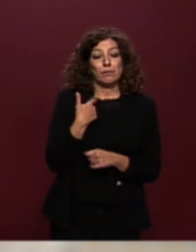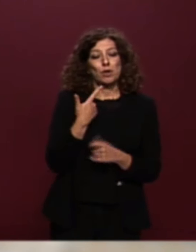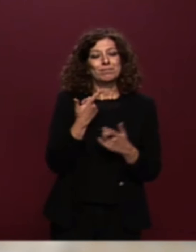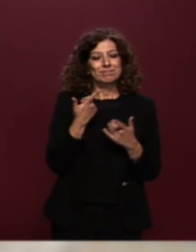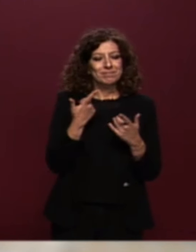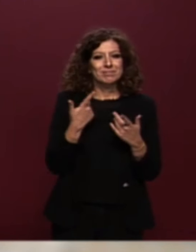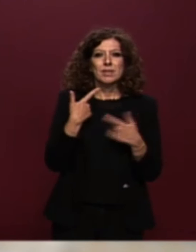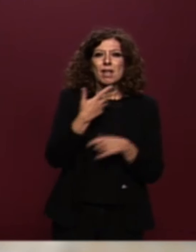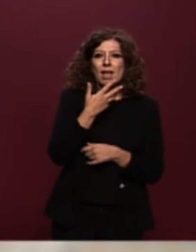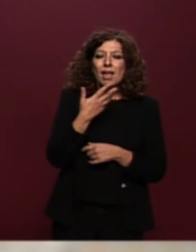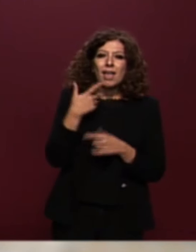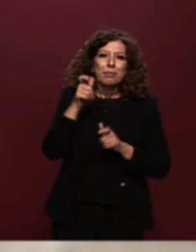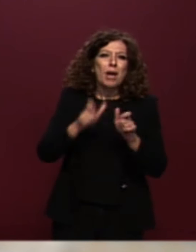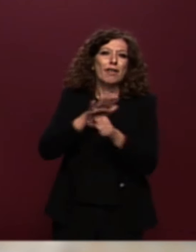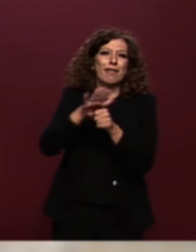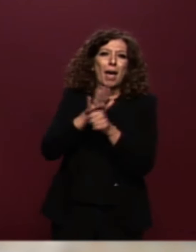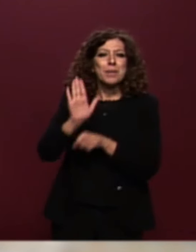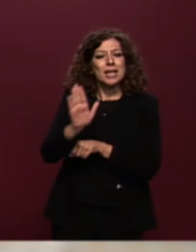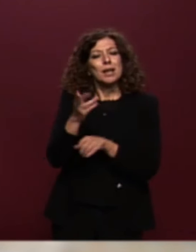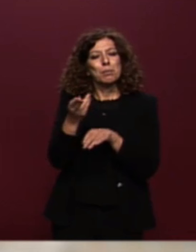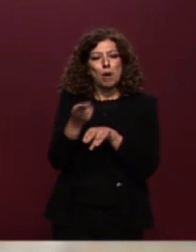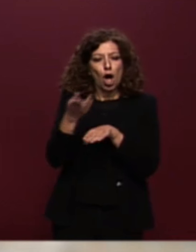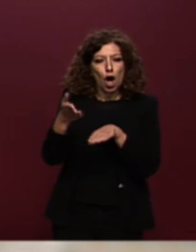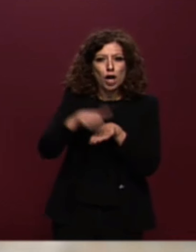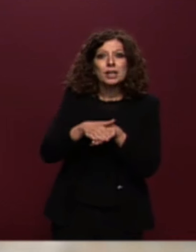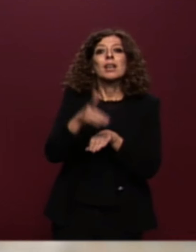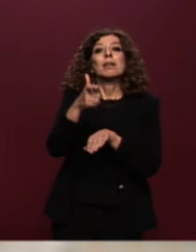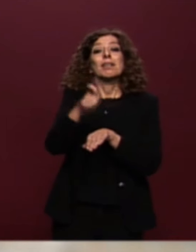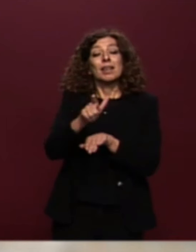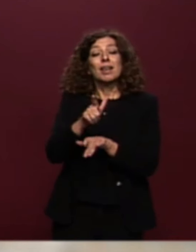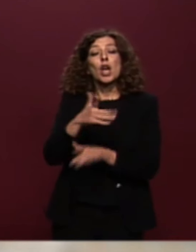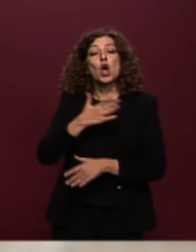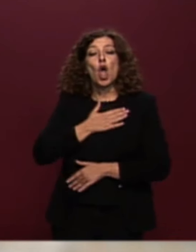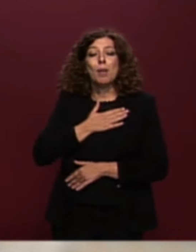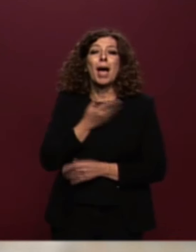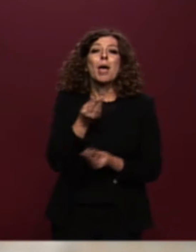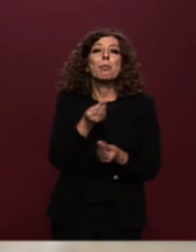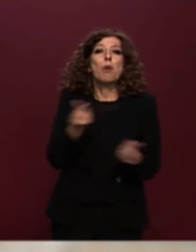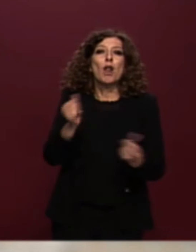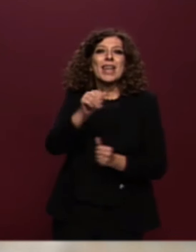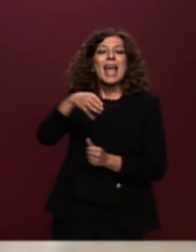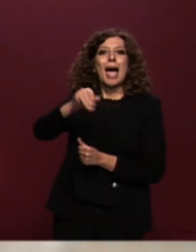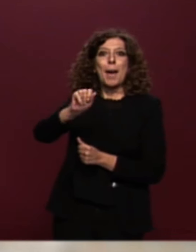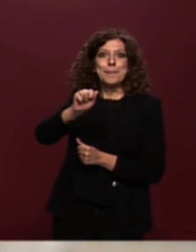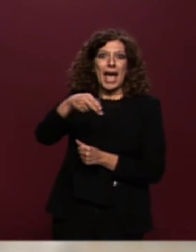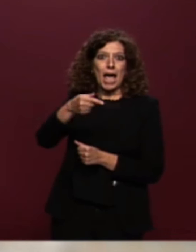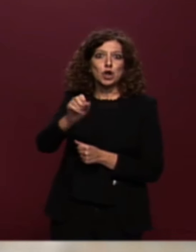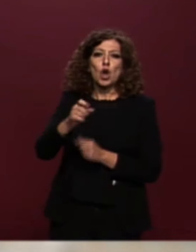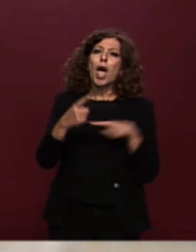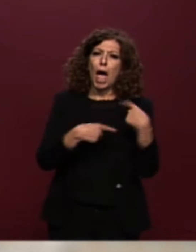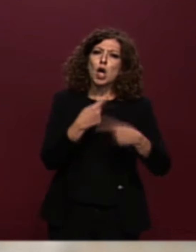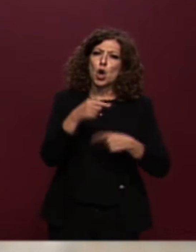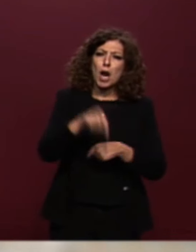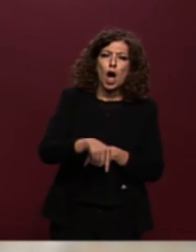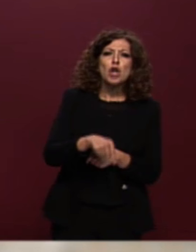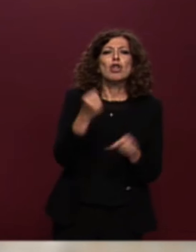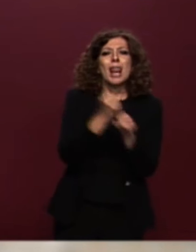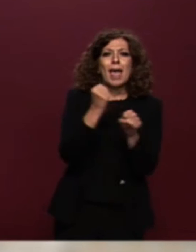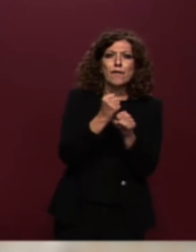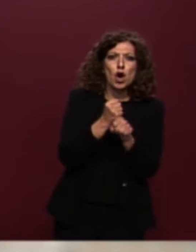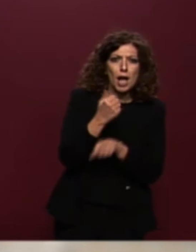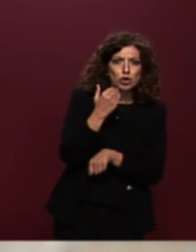per colpa dell'amianto, una fina fibra killer che continua a uccidere adesso, ma continua a uccidere non soltanto i lavoratori e lavoratrici, ma anche chi ha